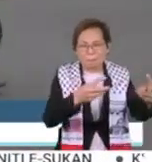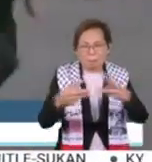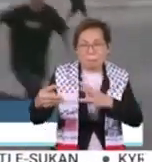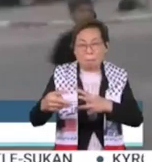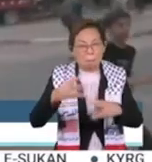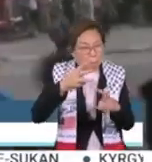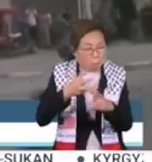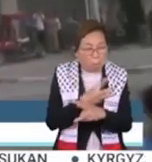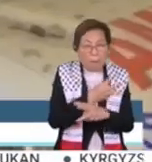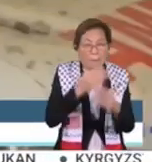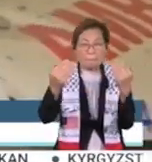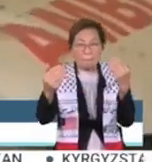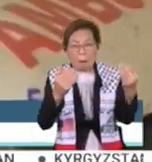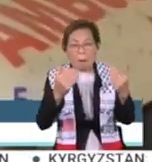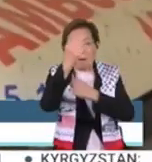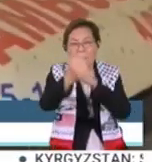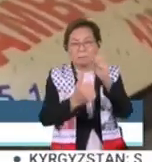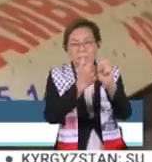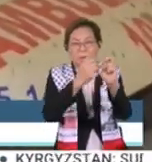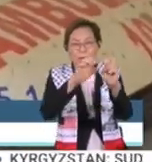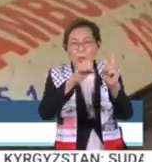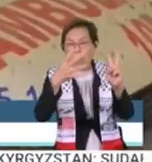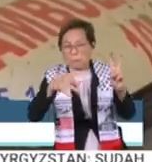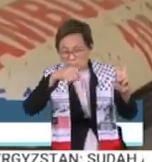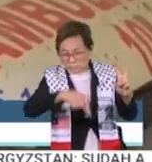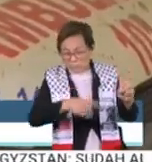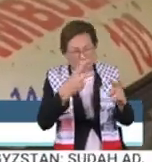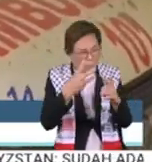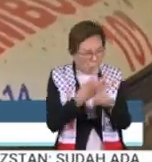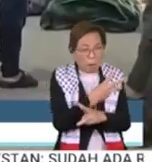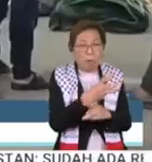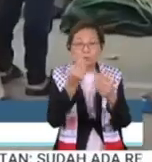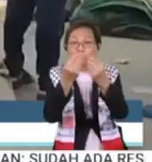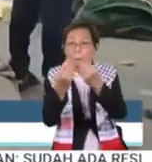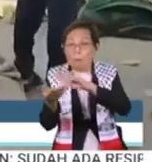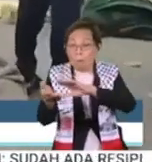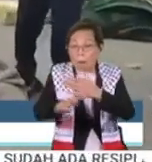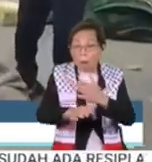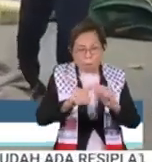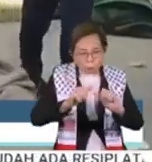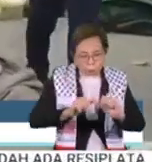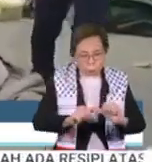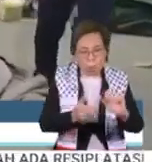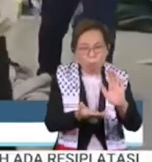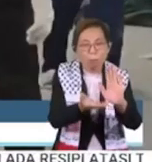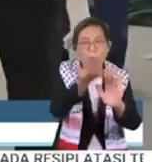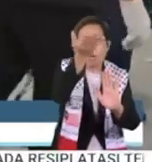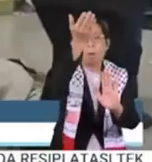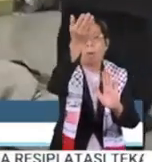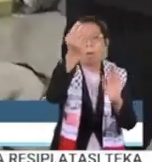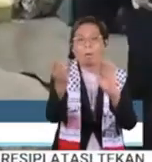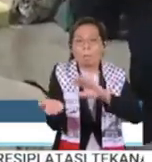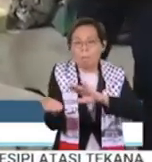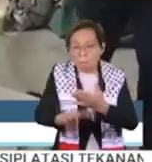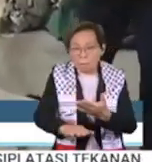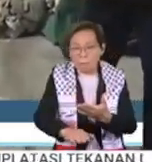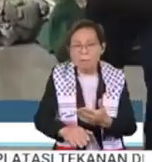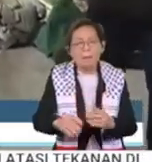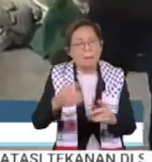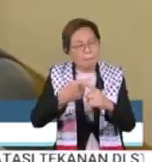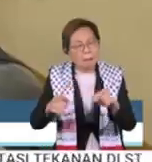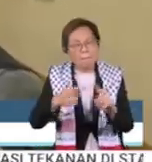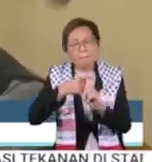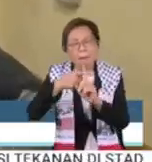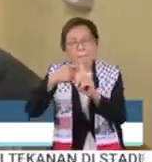ini lebih teruk berbanding tahun 2014 dengan jumlah kematian yang terus meningkat, namun dia